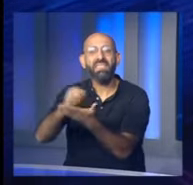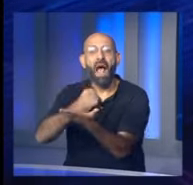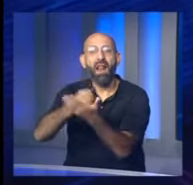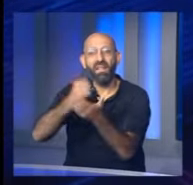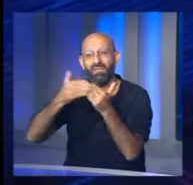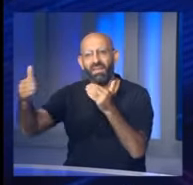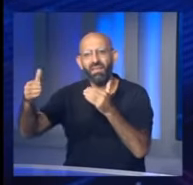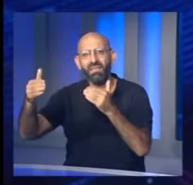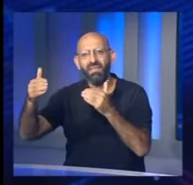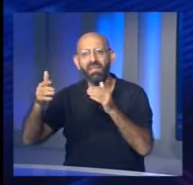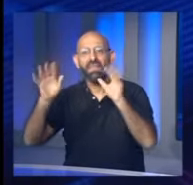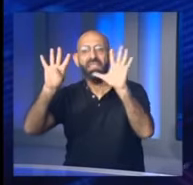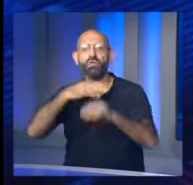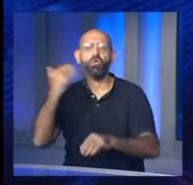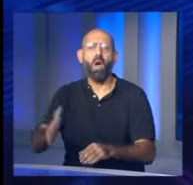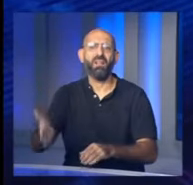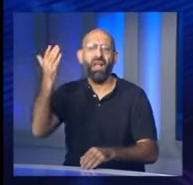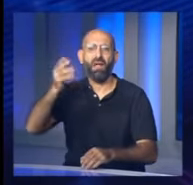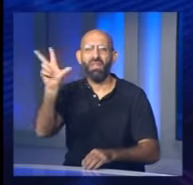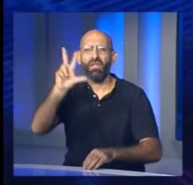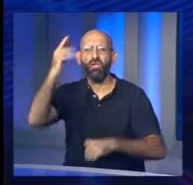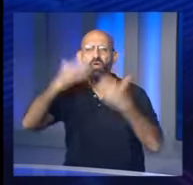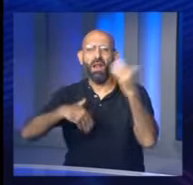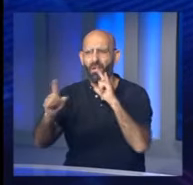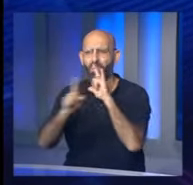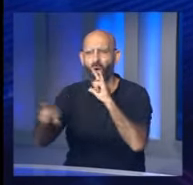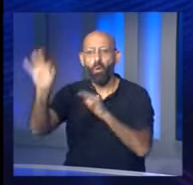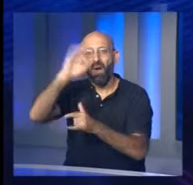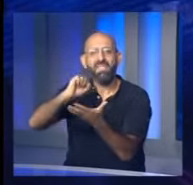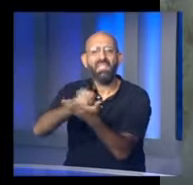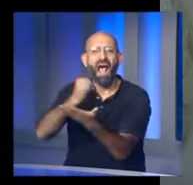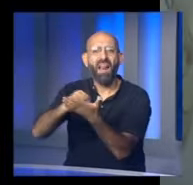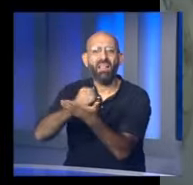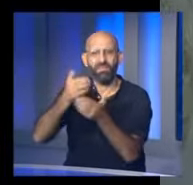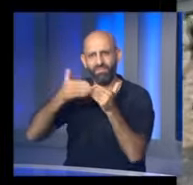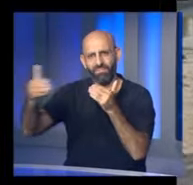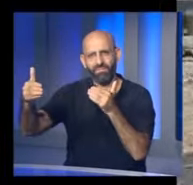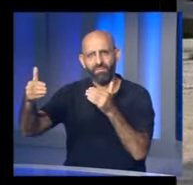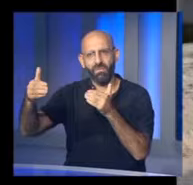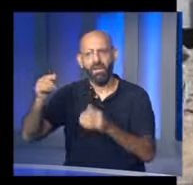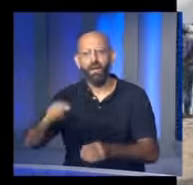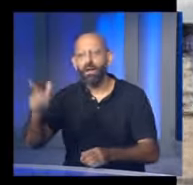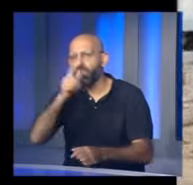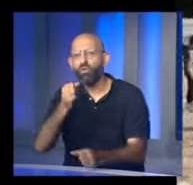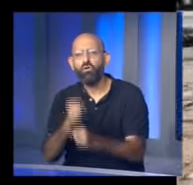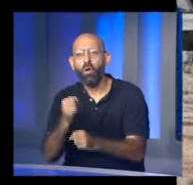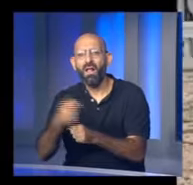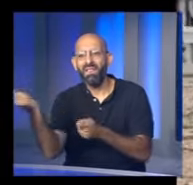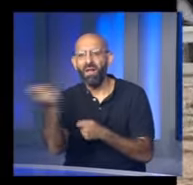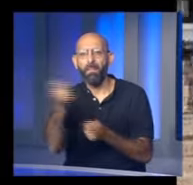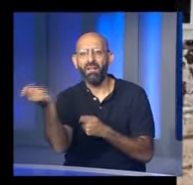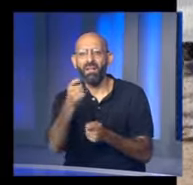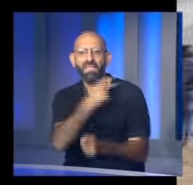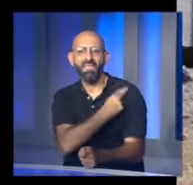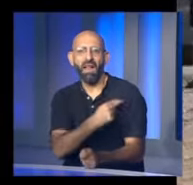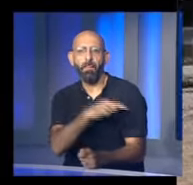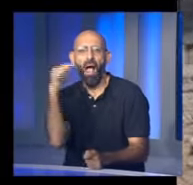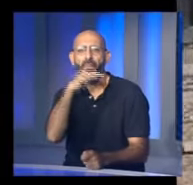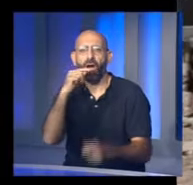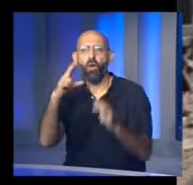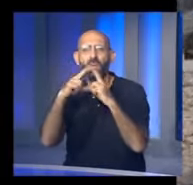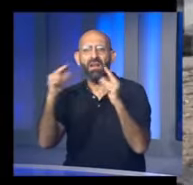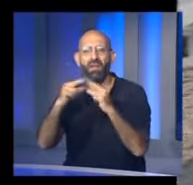في قضاء زحله ادت الى سقوط تسعه شهداء وحوالي 30 جريحا نتيجه الغاره وكانت قد عملت